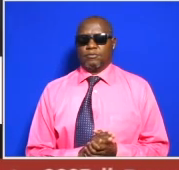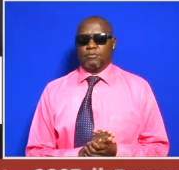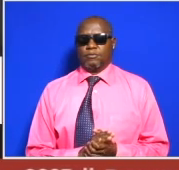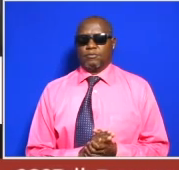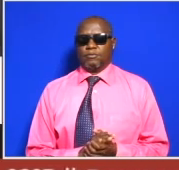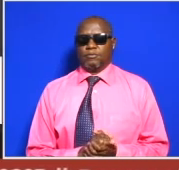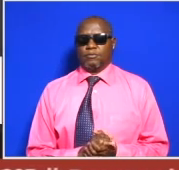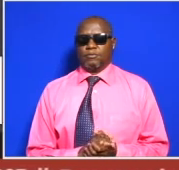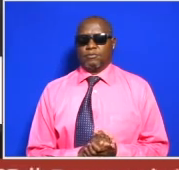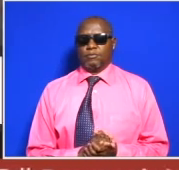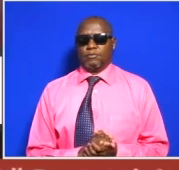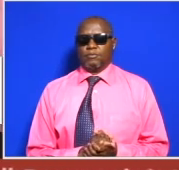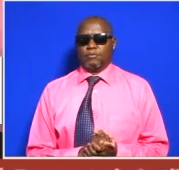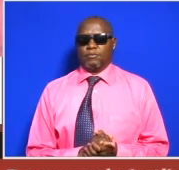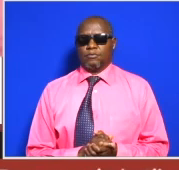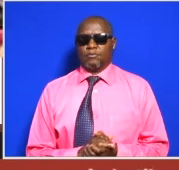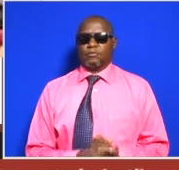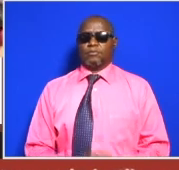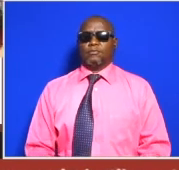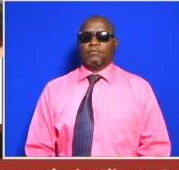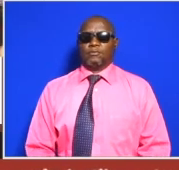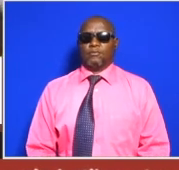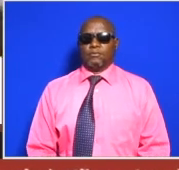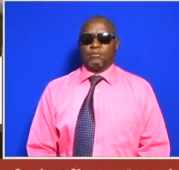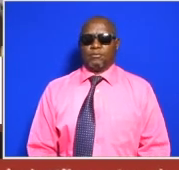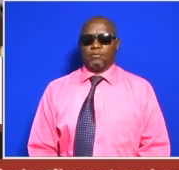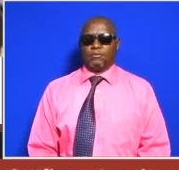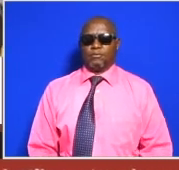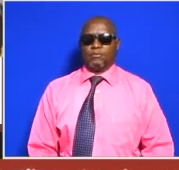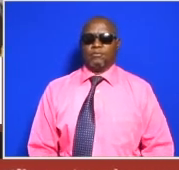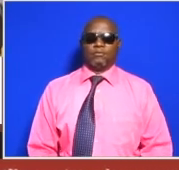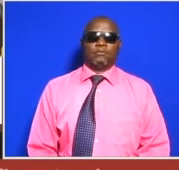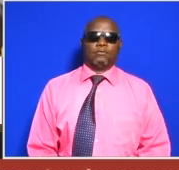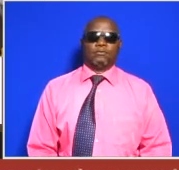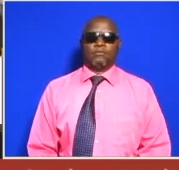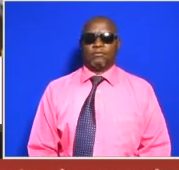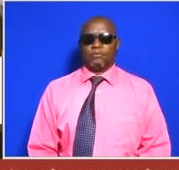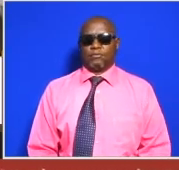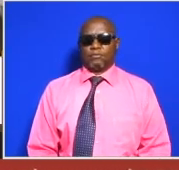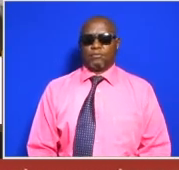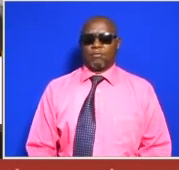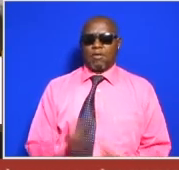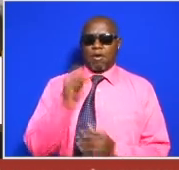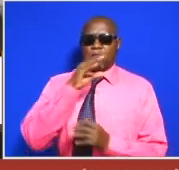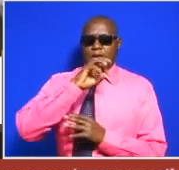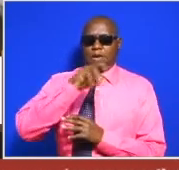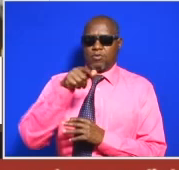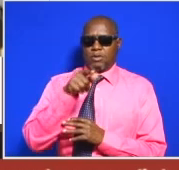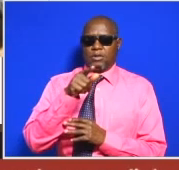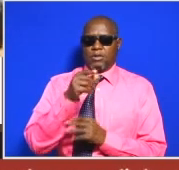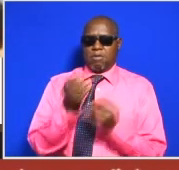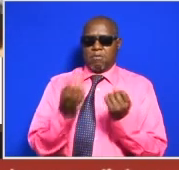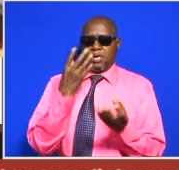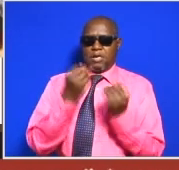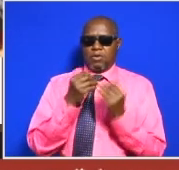hapa watachapa hii kazi mpaka contractor atashangaa. Gavana wa kaunti hiyo ya Baringo Benjamin